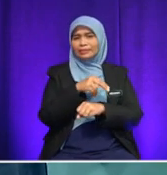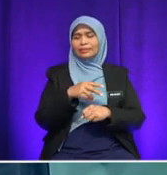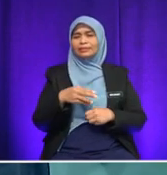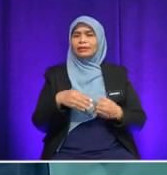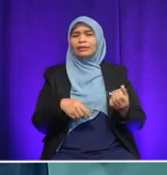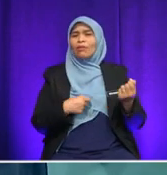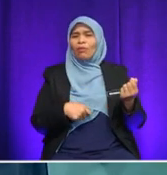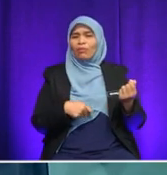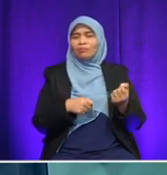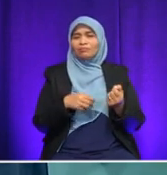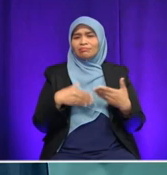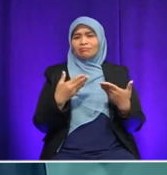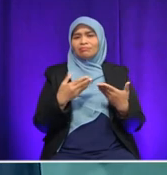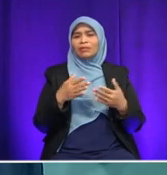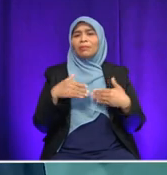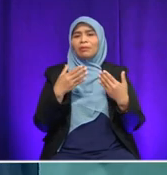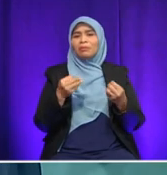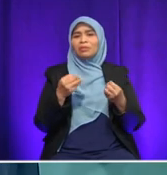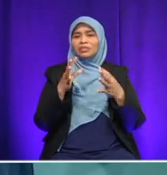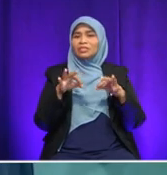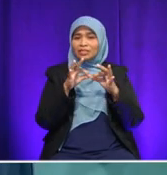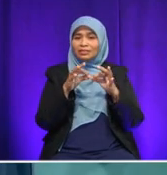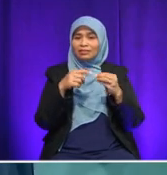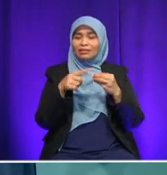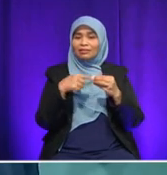pening kepala nak tafsir macam mana Dol tu.